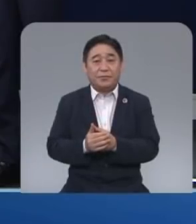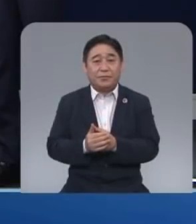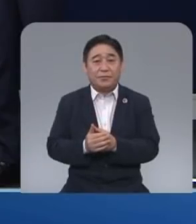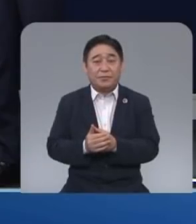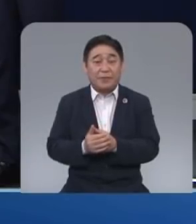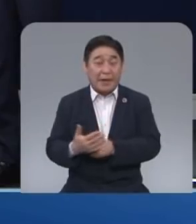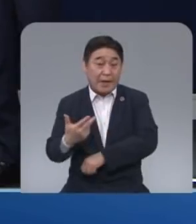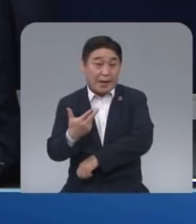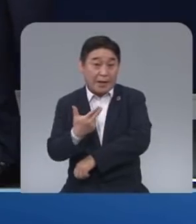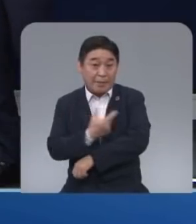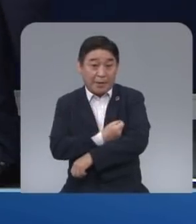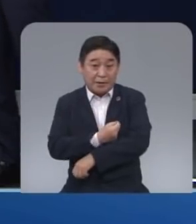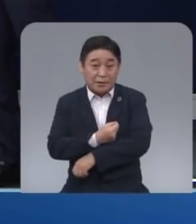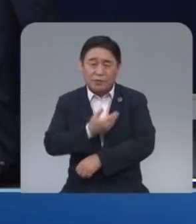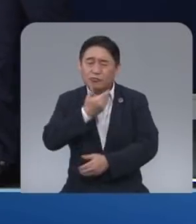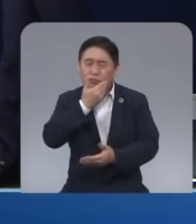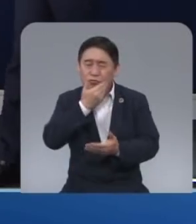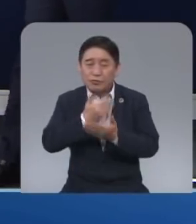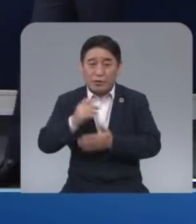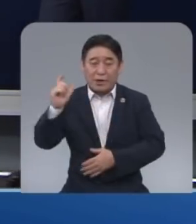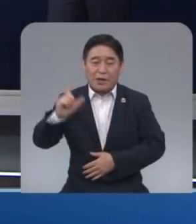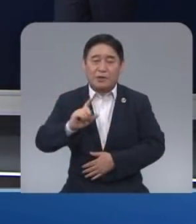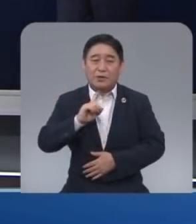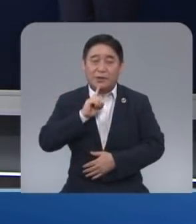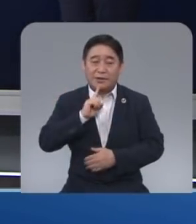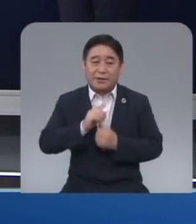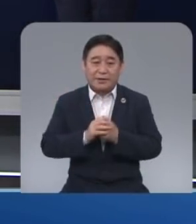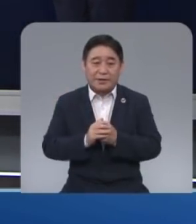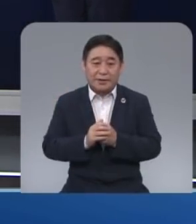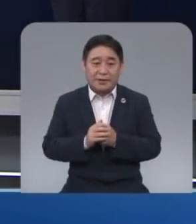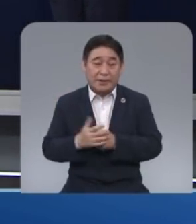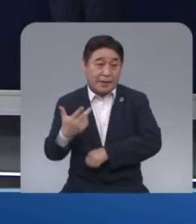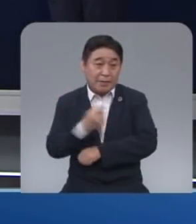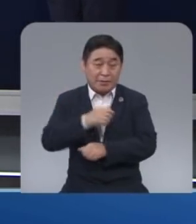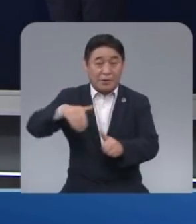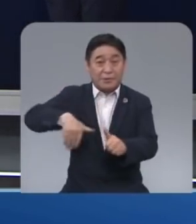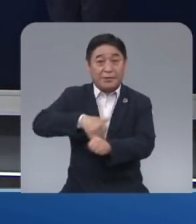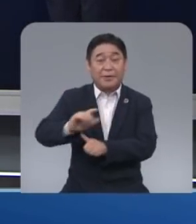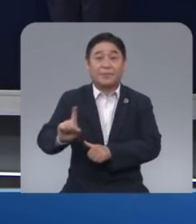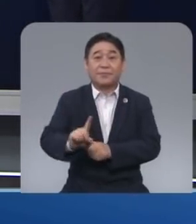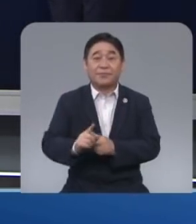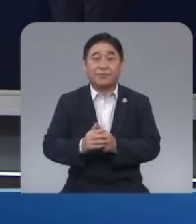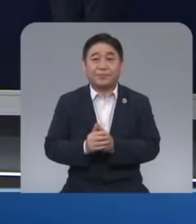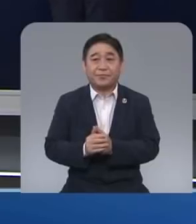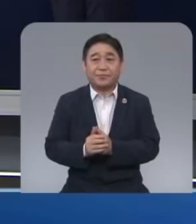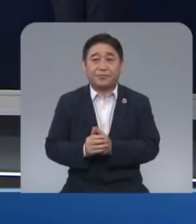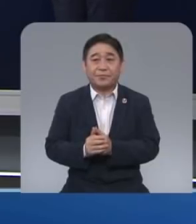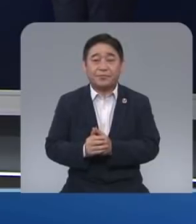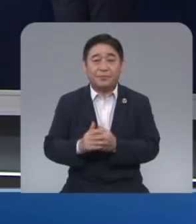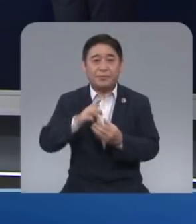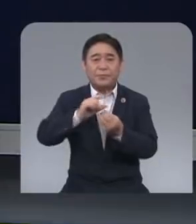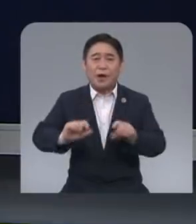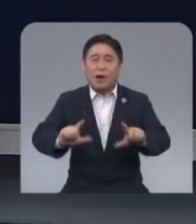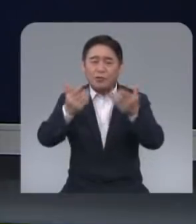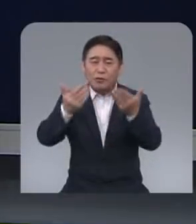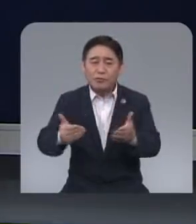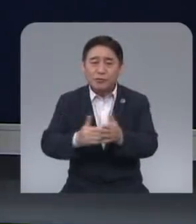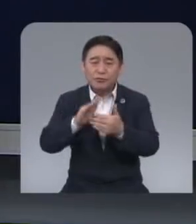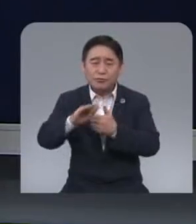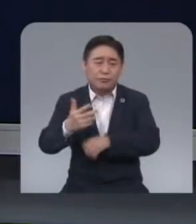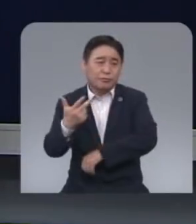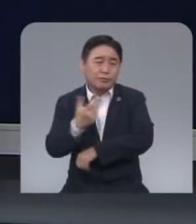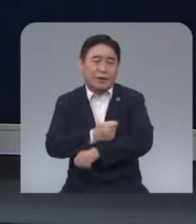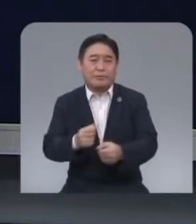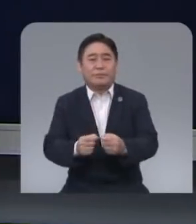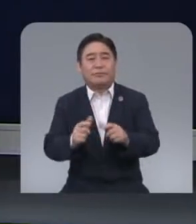상황에서 백신 접종의 중요성 강조하지 않을 수 없는데요. 백신 접종 상황도 좀 살펴볼까요? 추석 연휴 이후 백신 접종